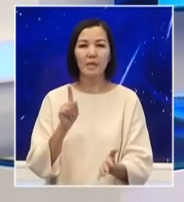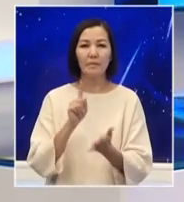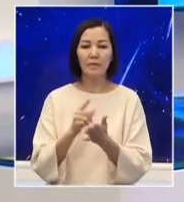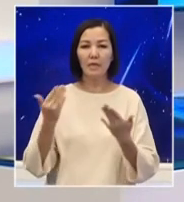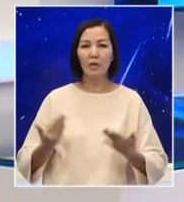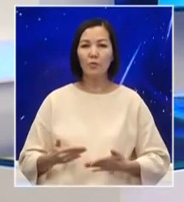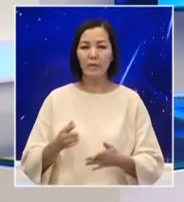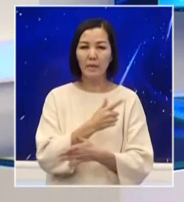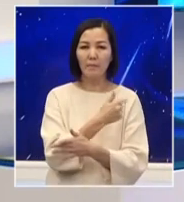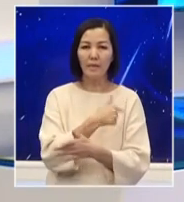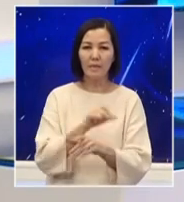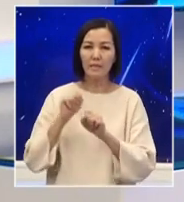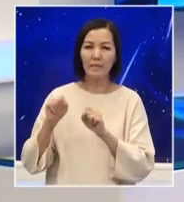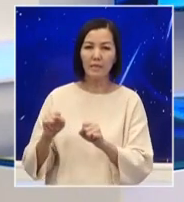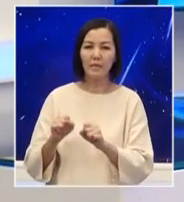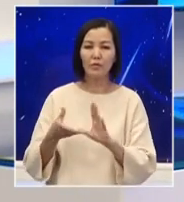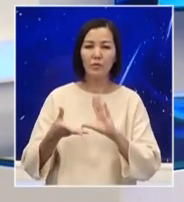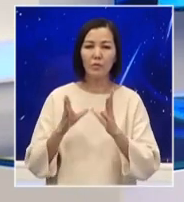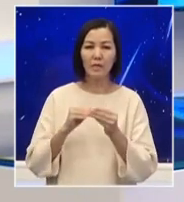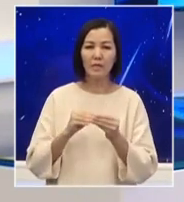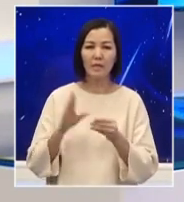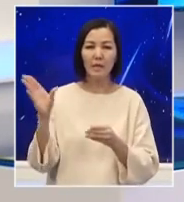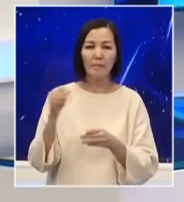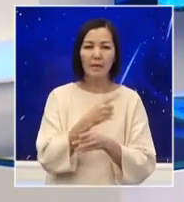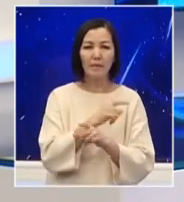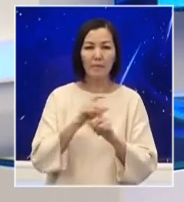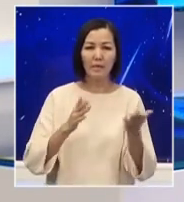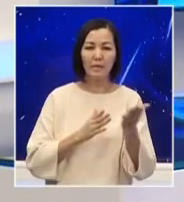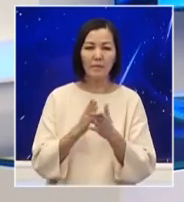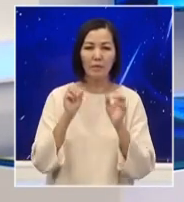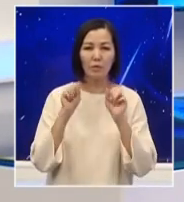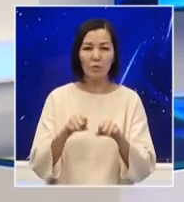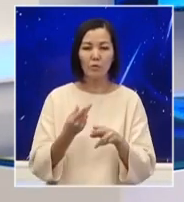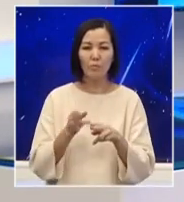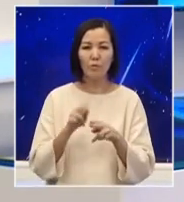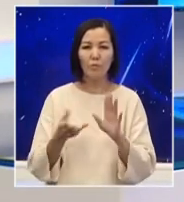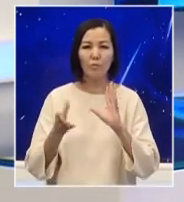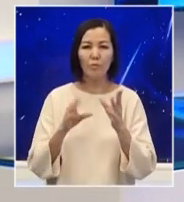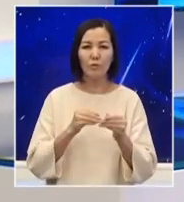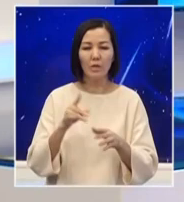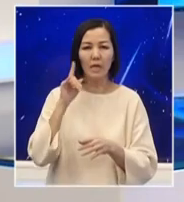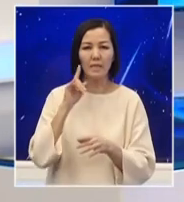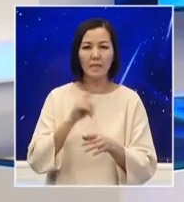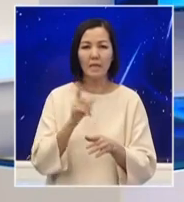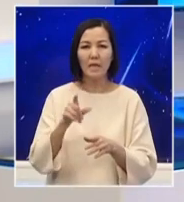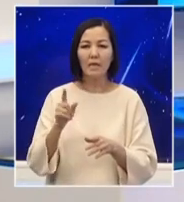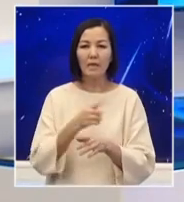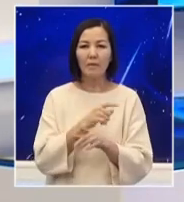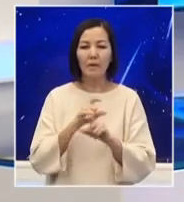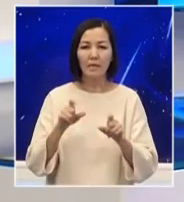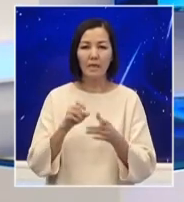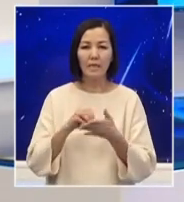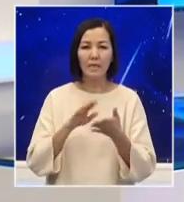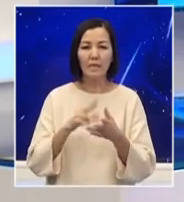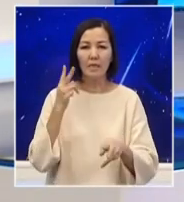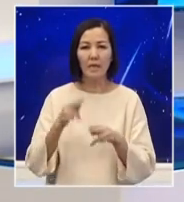Міндетті әлеуметтік медициналық сақтандыру негізінде кез келген медициналық қызмет қол жетімді. Бұл бойынша елімізде азаматтарды емханаға тіркеу